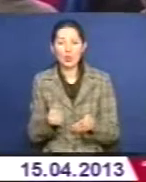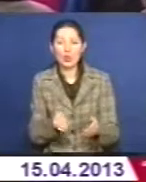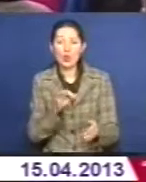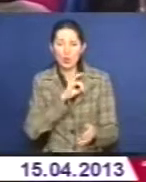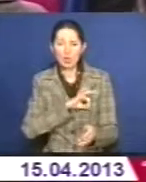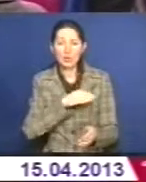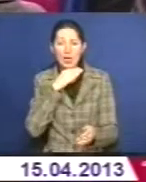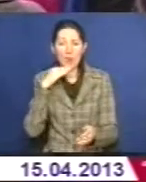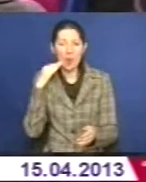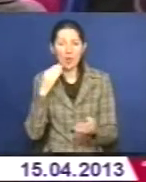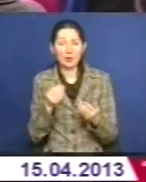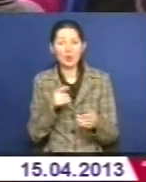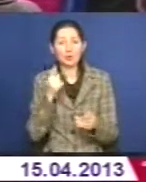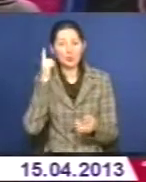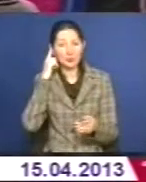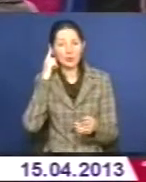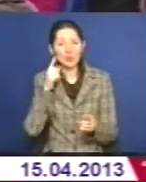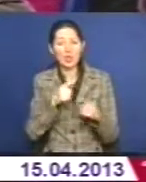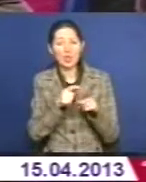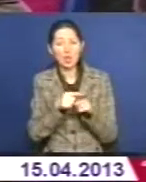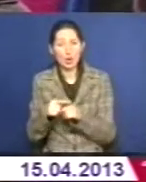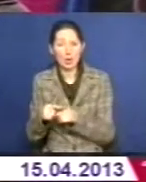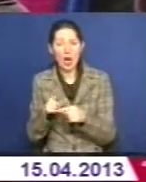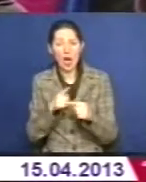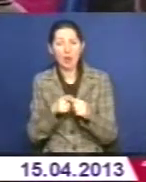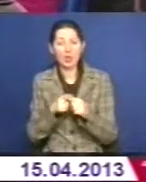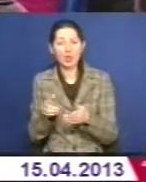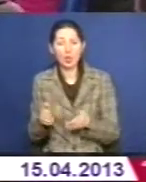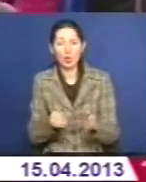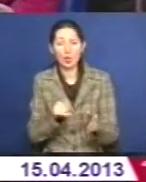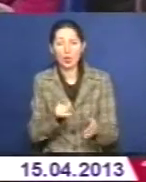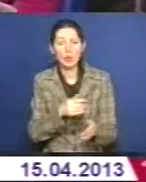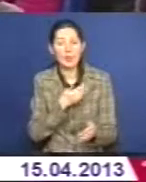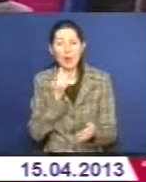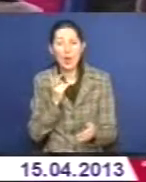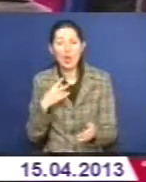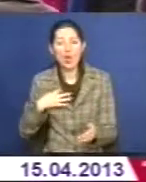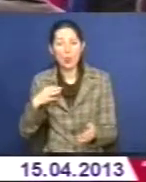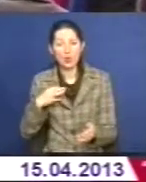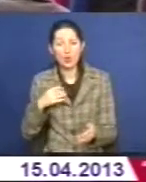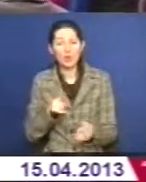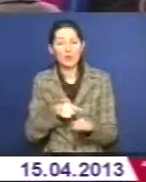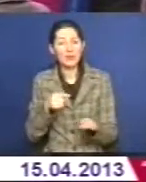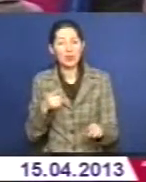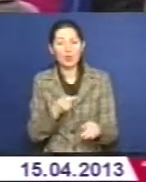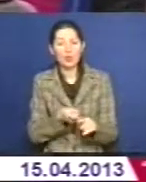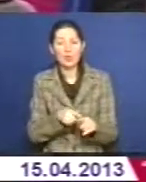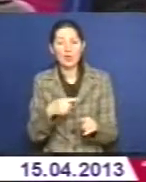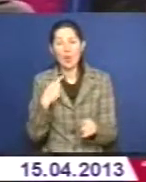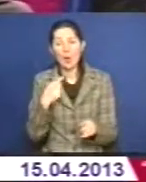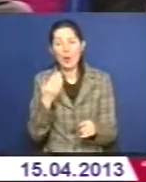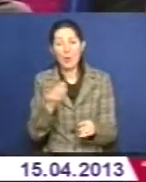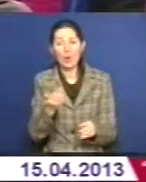якщо слухати слова хресної дороги, то нема нікого байдужого, який би не відчув, що це про нього. Тому беремо свій хрест, йдемо за Христом, і в